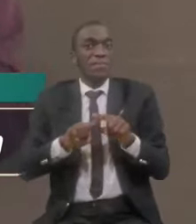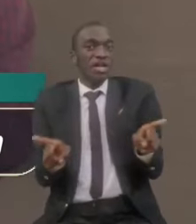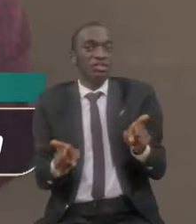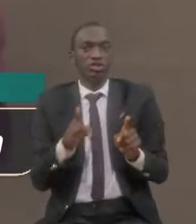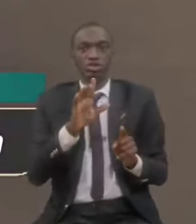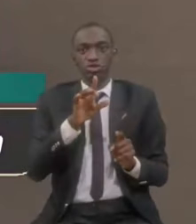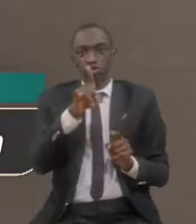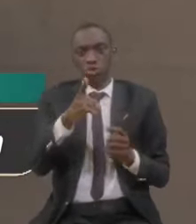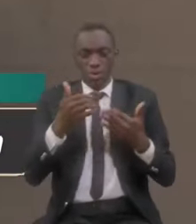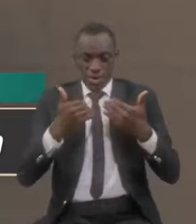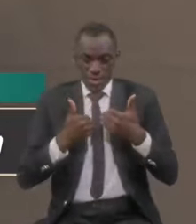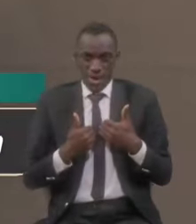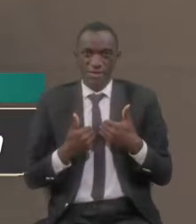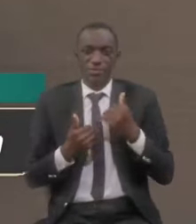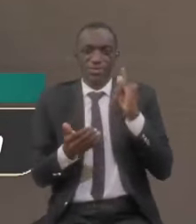as